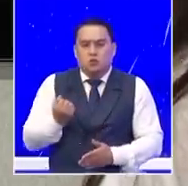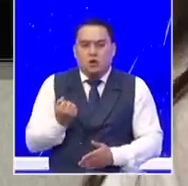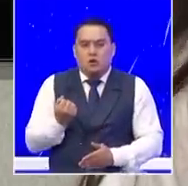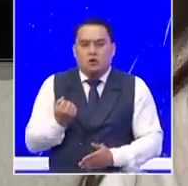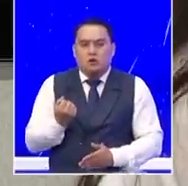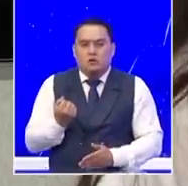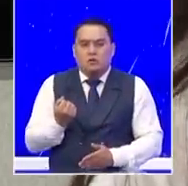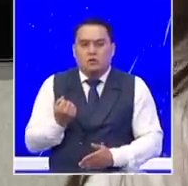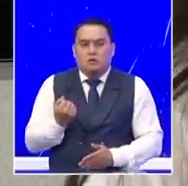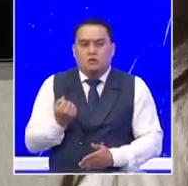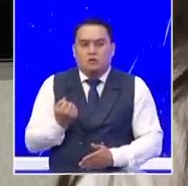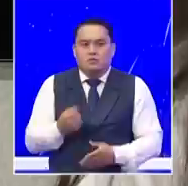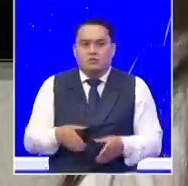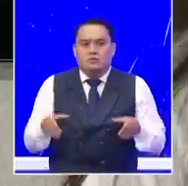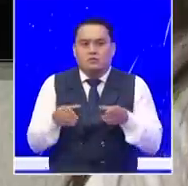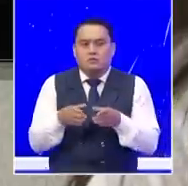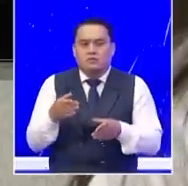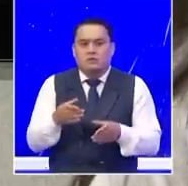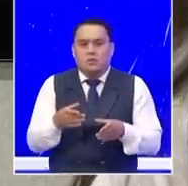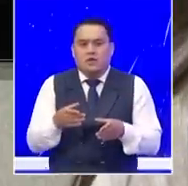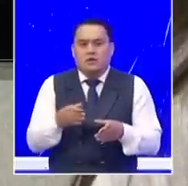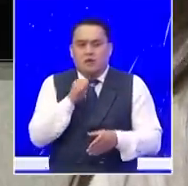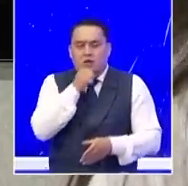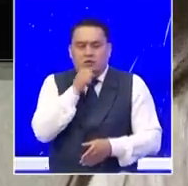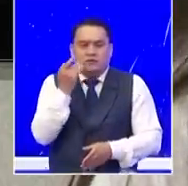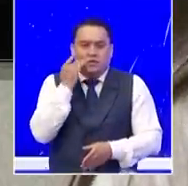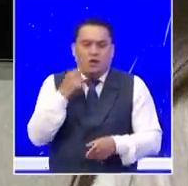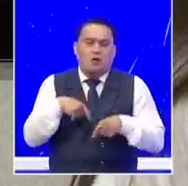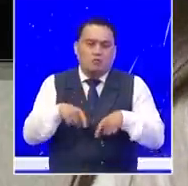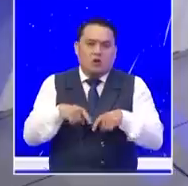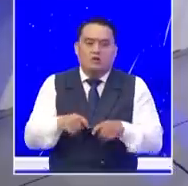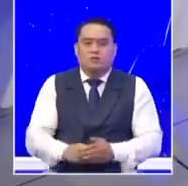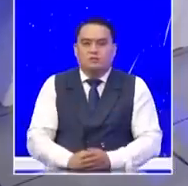у него были друзья, они все время собирались, дедушка все время бегал.